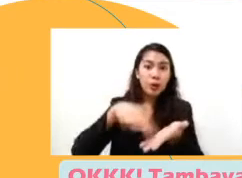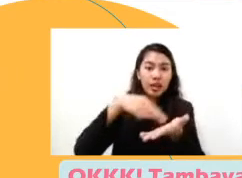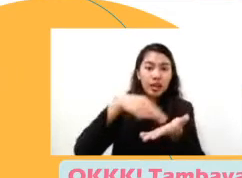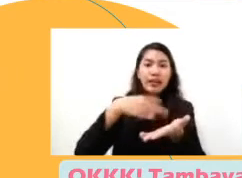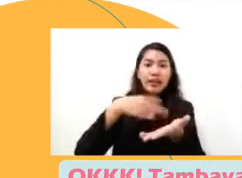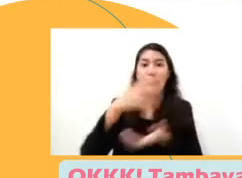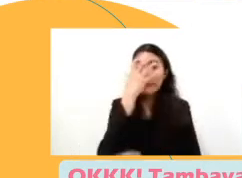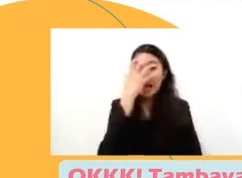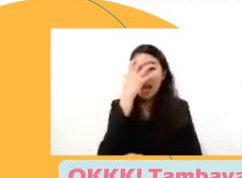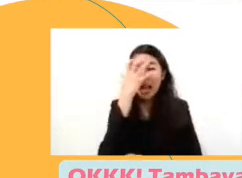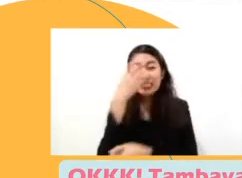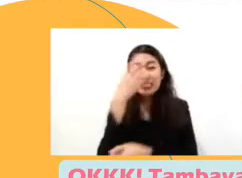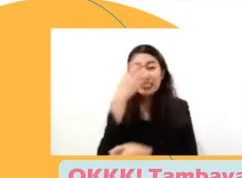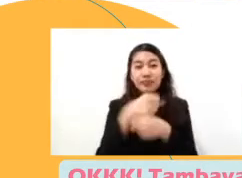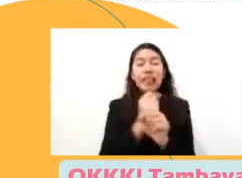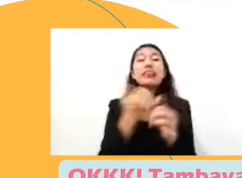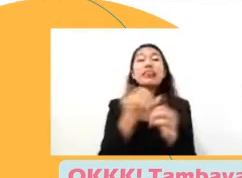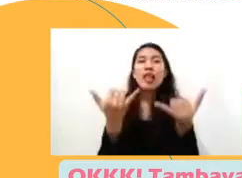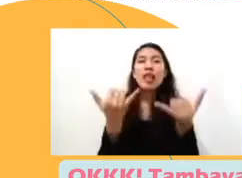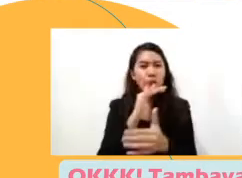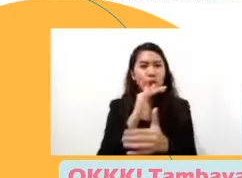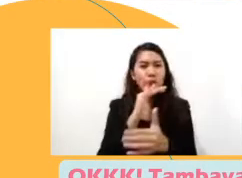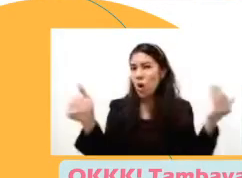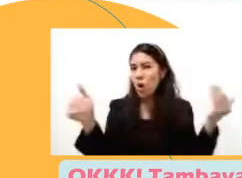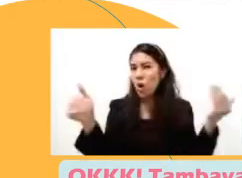Ngayon, i-incorporate nyo.